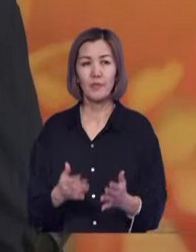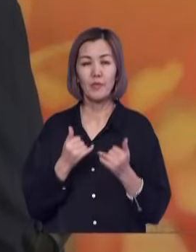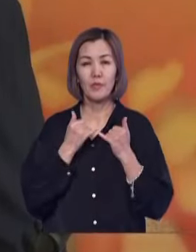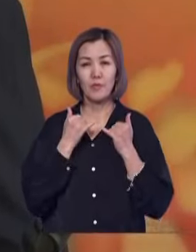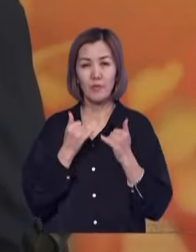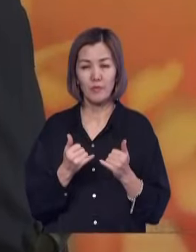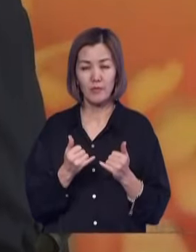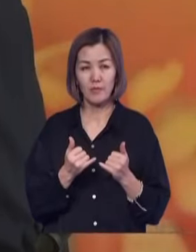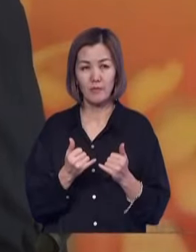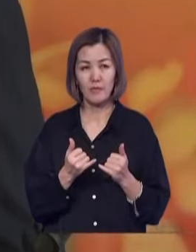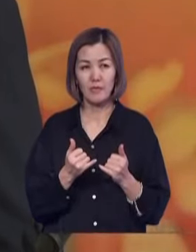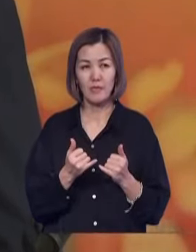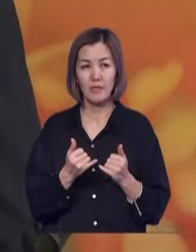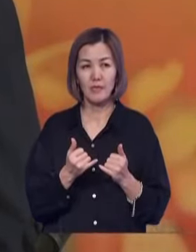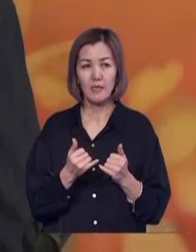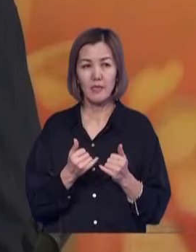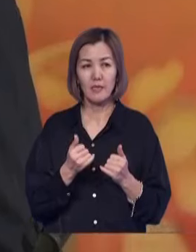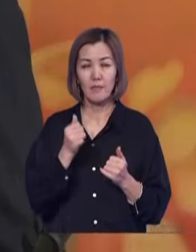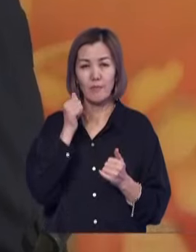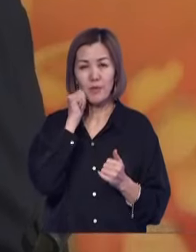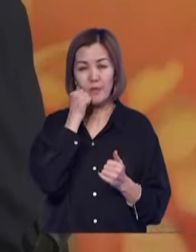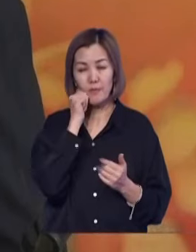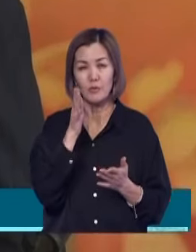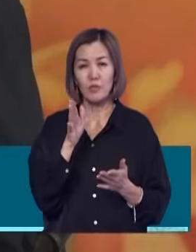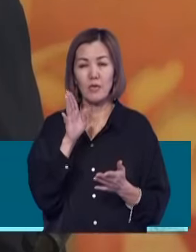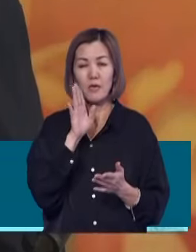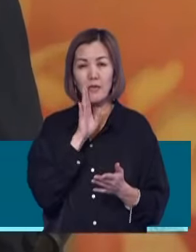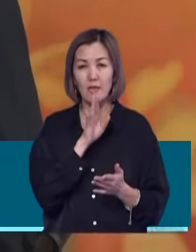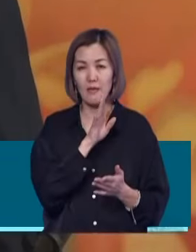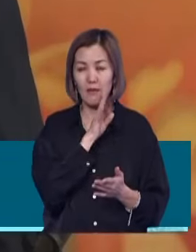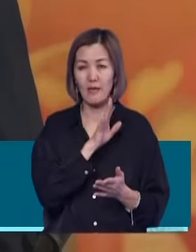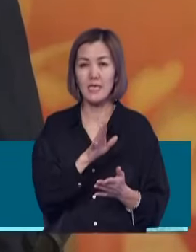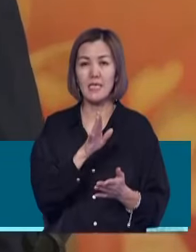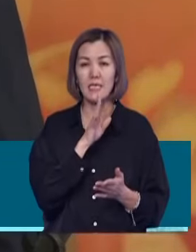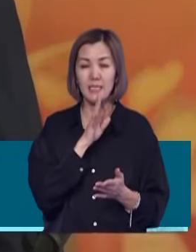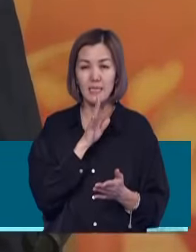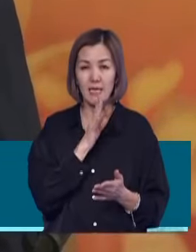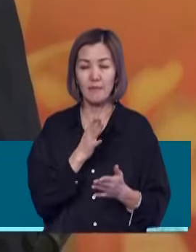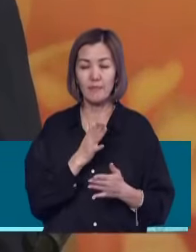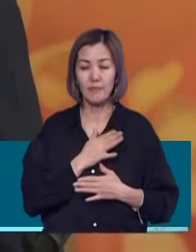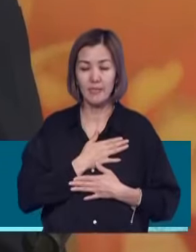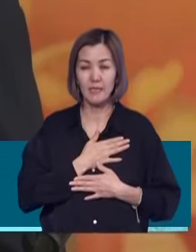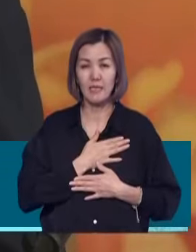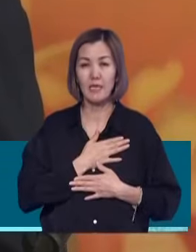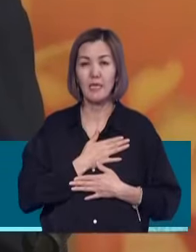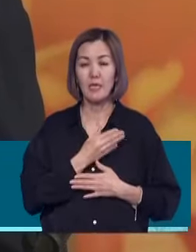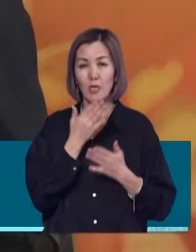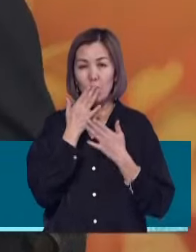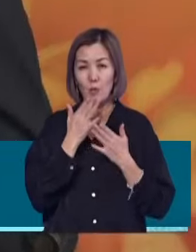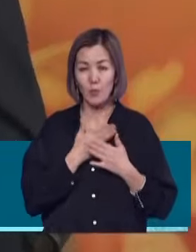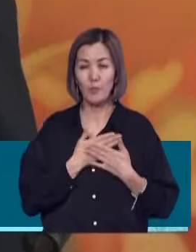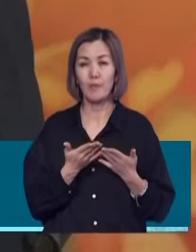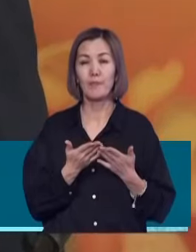Уважаемые господа, дамы, уважаемые наши бабушки. Құрметті ханымдар, құрметті біздің апаларымыз, біз сіздерді жақсы